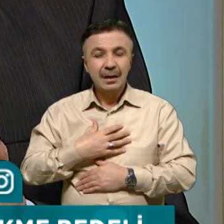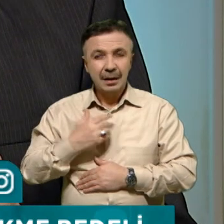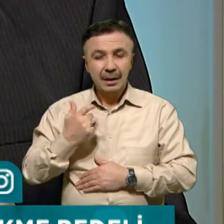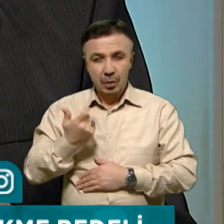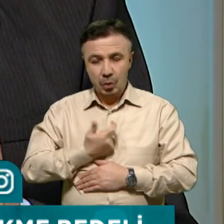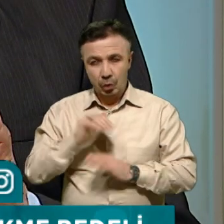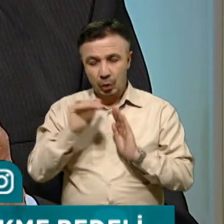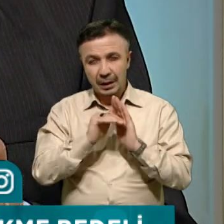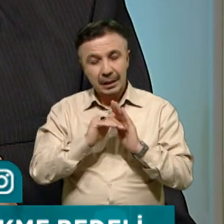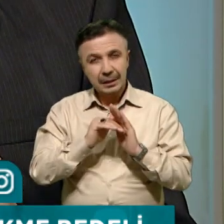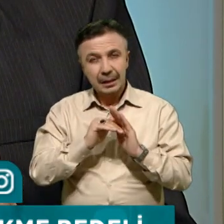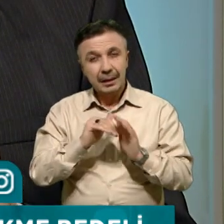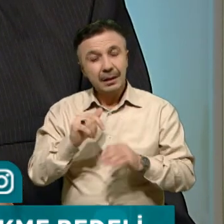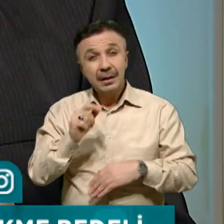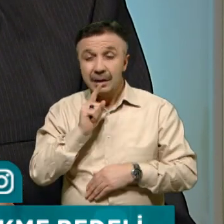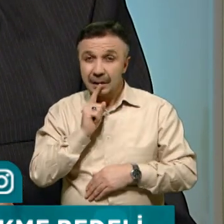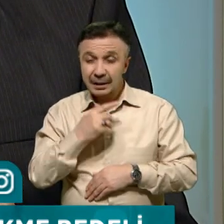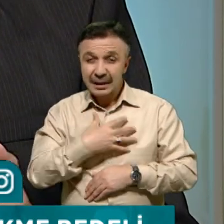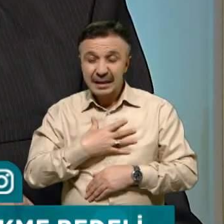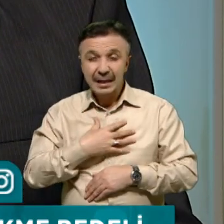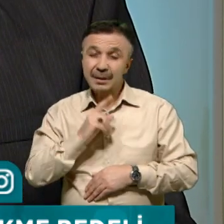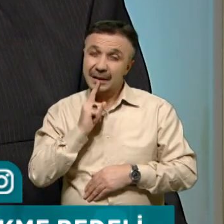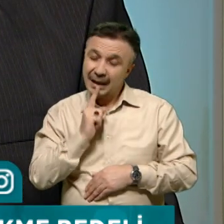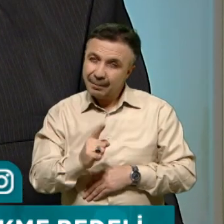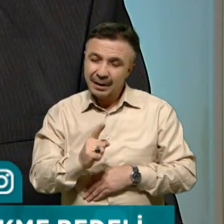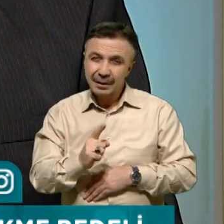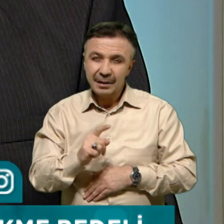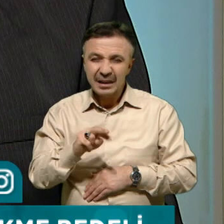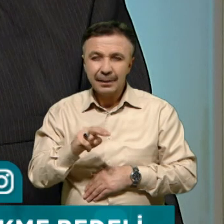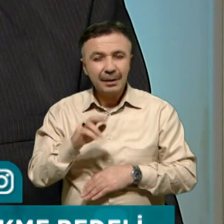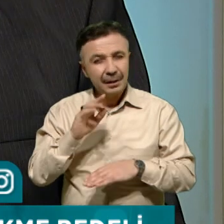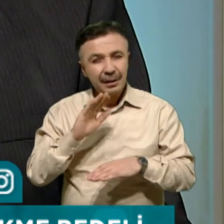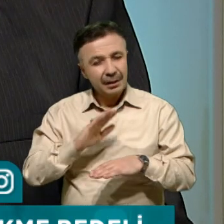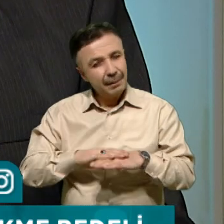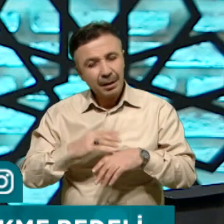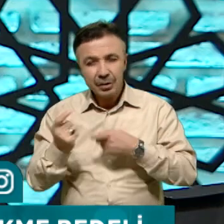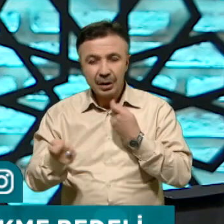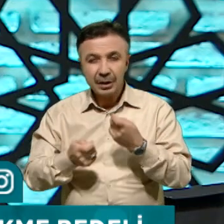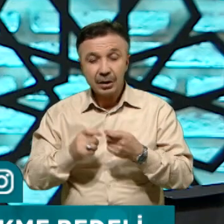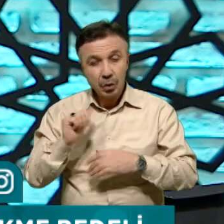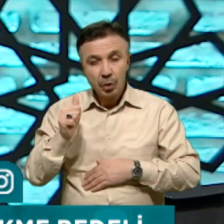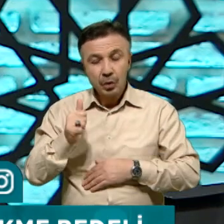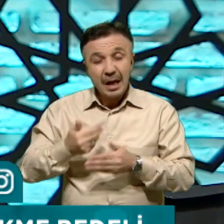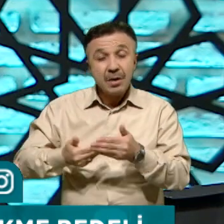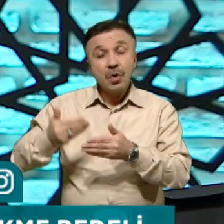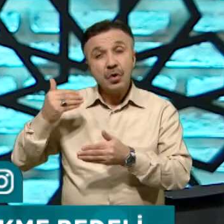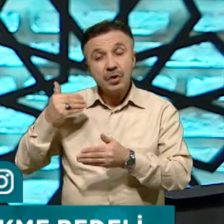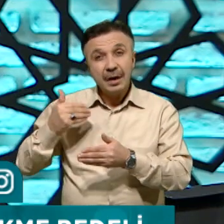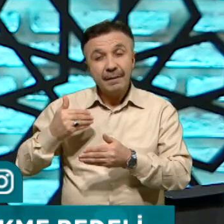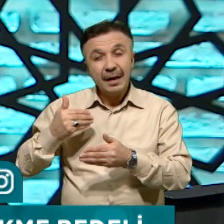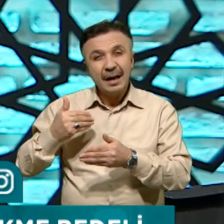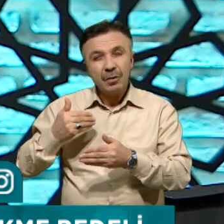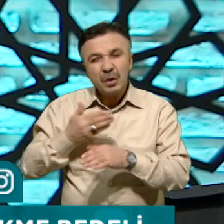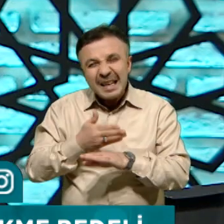hassasiyetle, dinimizin emrettiği hassasiyetle davranarak gününden önce veya gününü geçirmeden